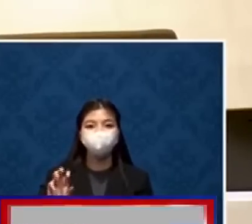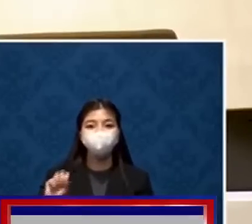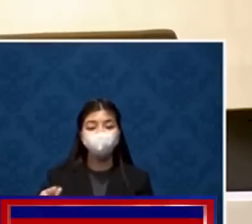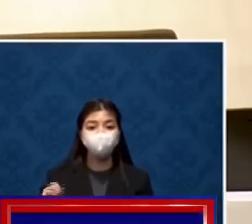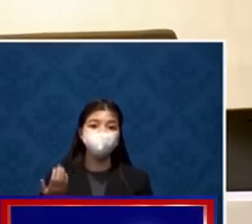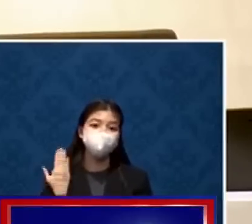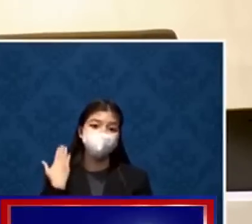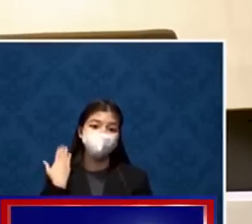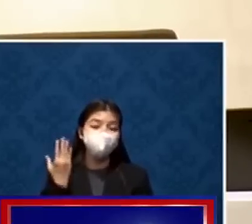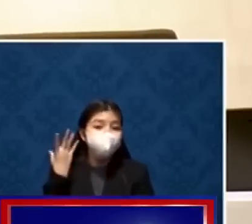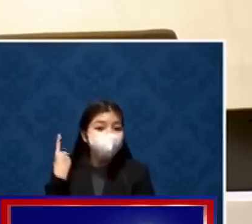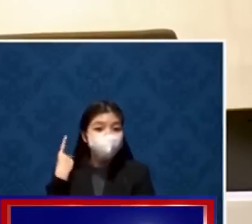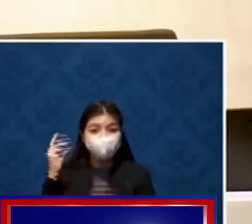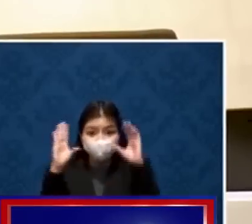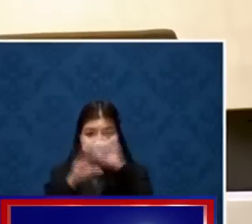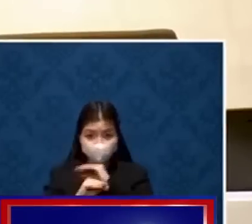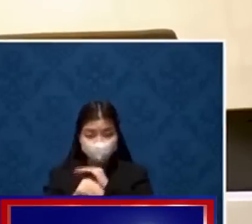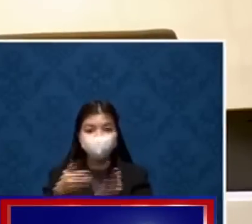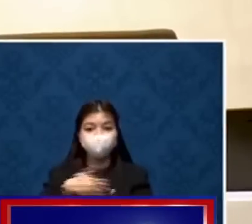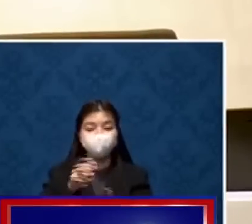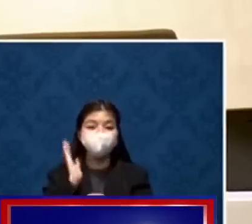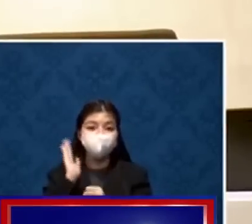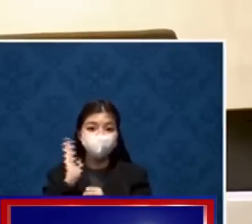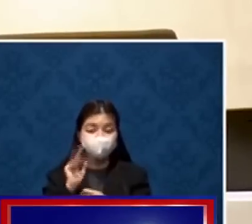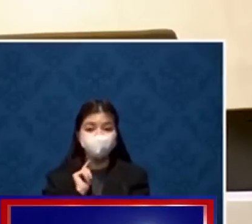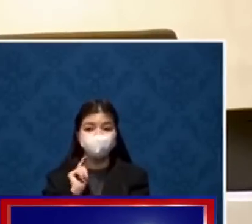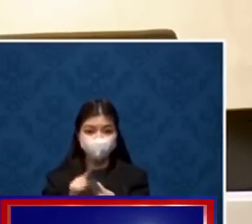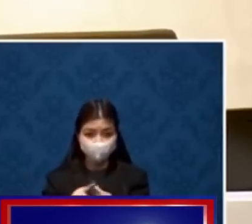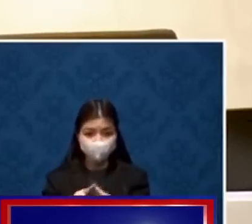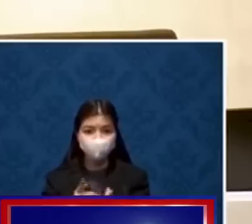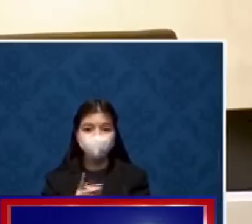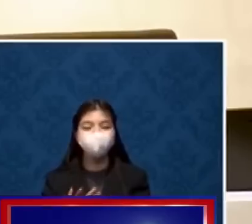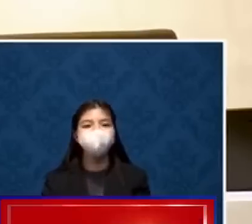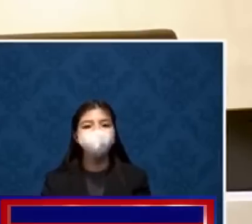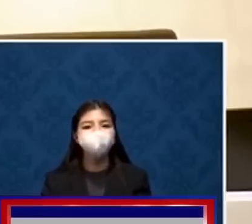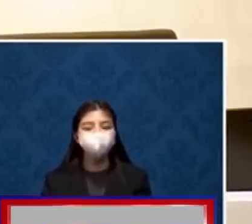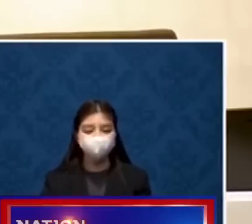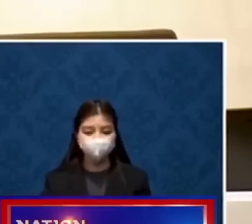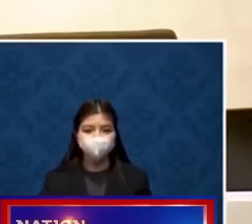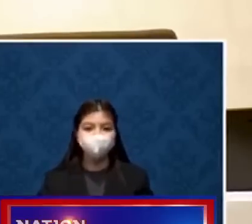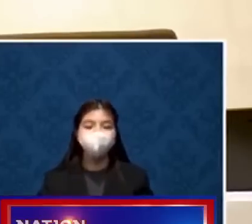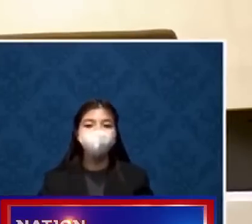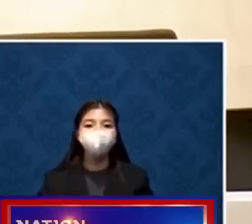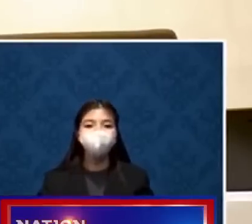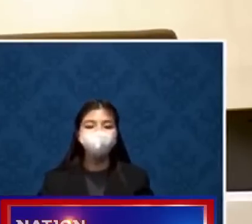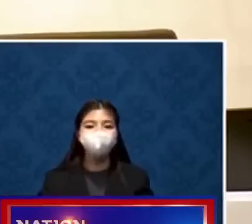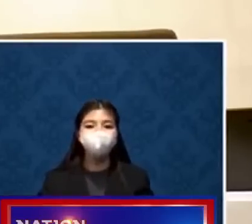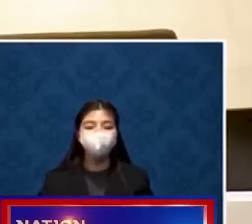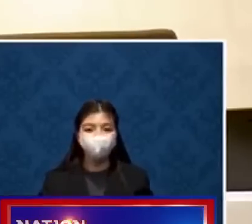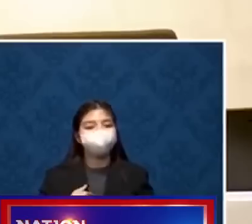นี้เพราะเกี่ยวพันกับพรรครวมไทยสร้างชาติและเกี่ยวพันกับว่าที่แคนดิเดตนายกชื่อประยุทธ์จันทร์โอชาเชิญช